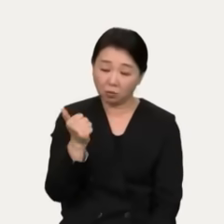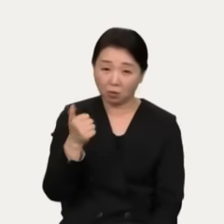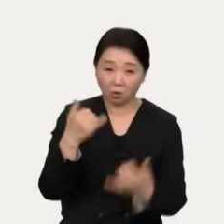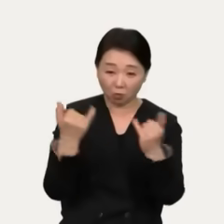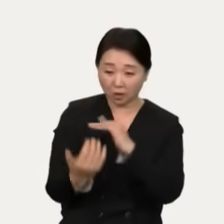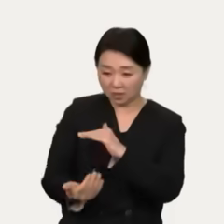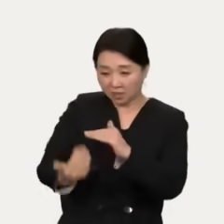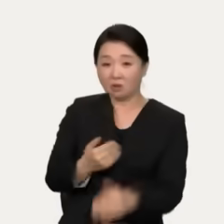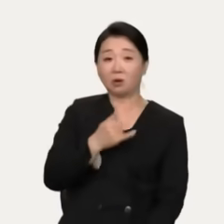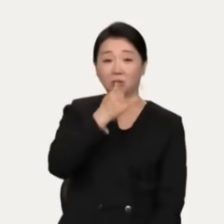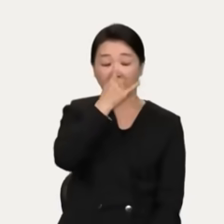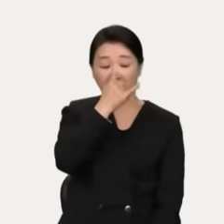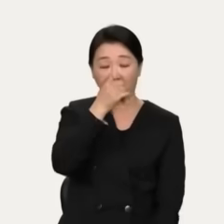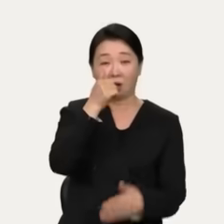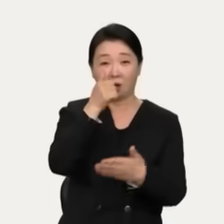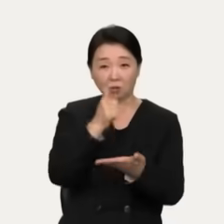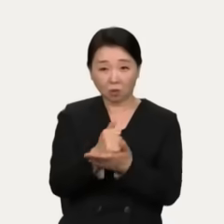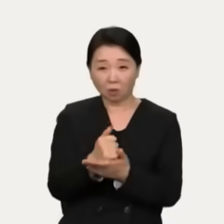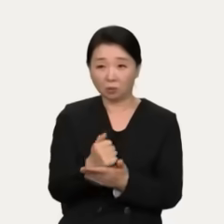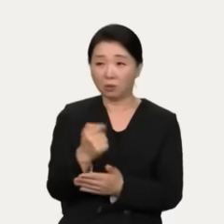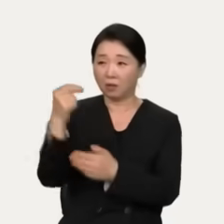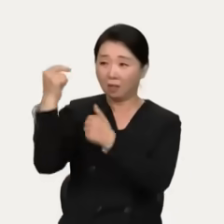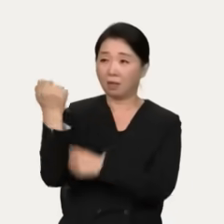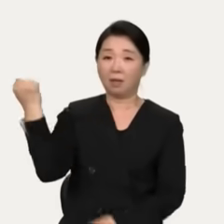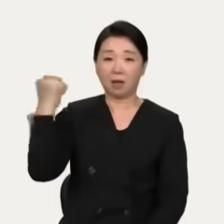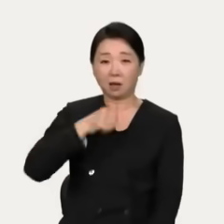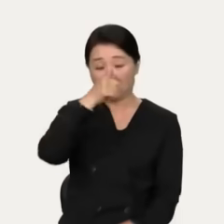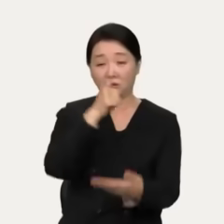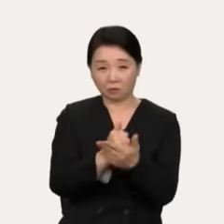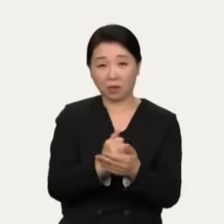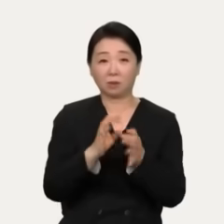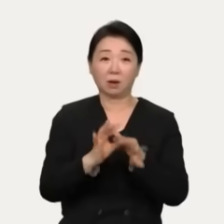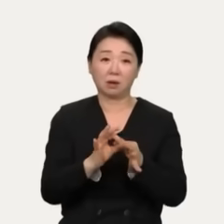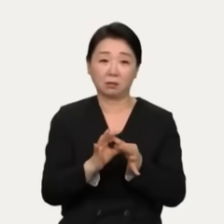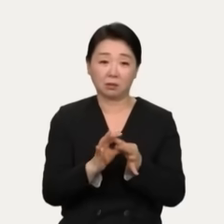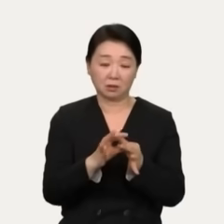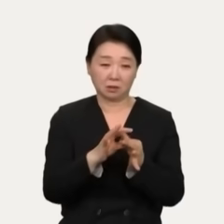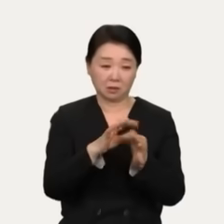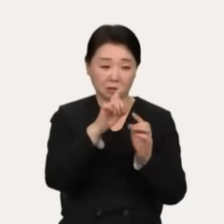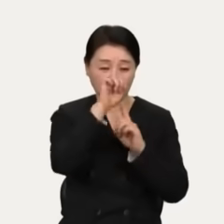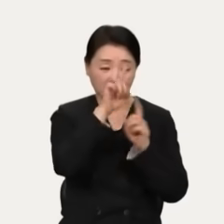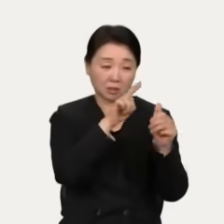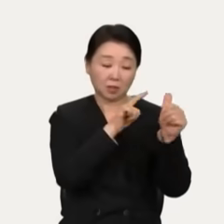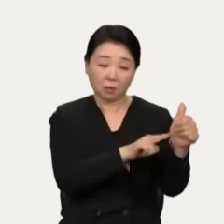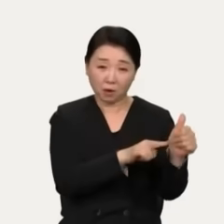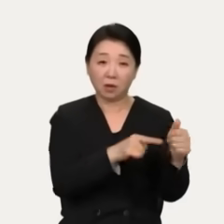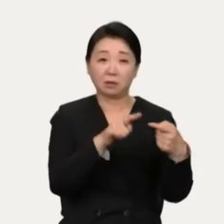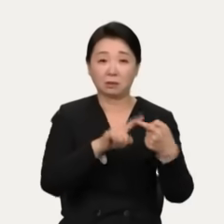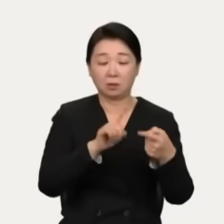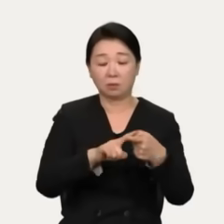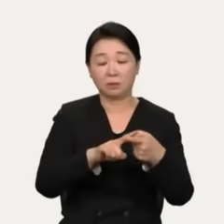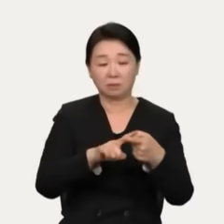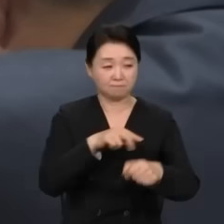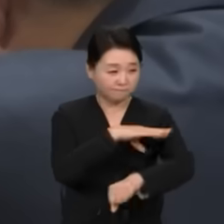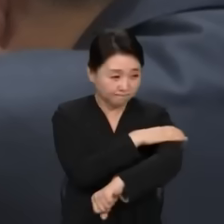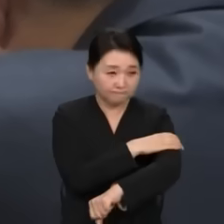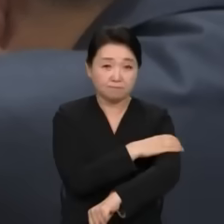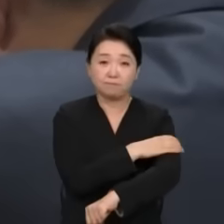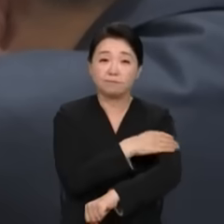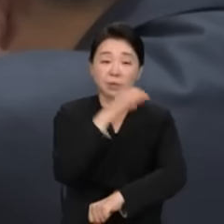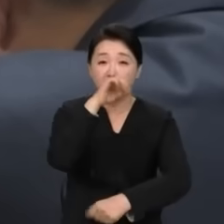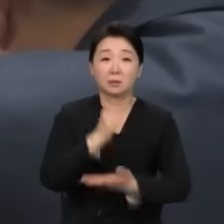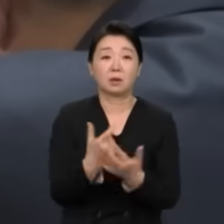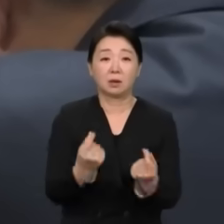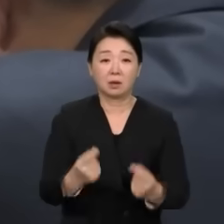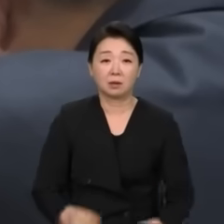이루어진 항명죄 수사 지시에 따른 수반 조치라며 장관의 권한에 따라 내려진 정당한 지시라고 주장했습니다. 보직